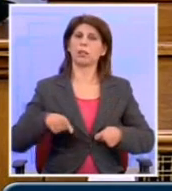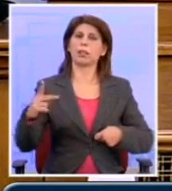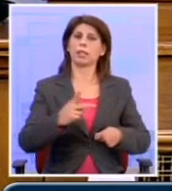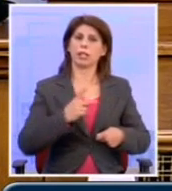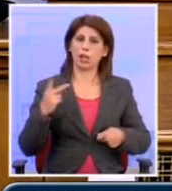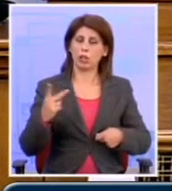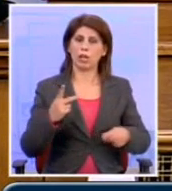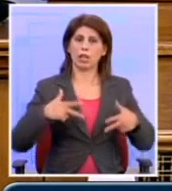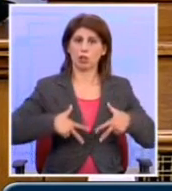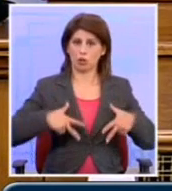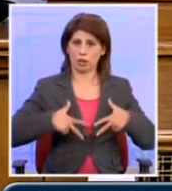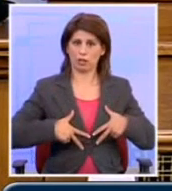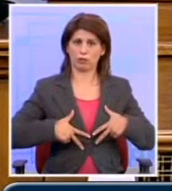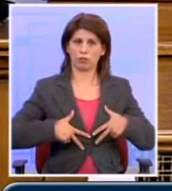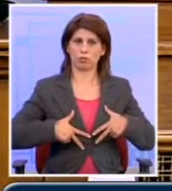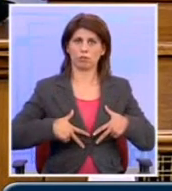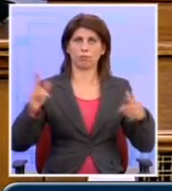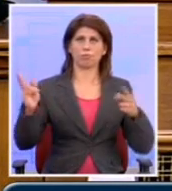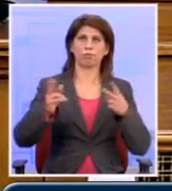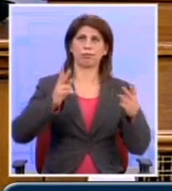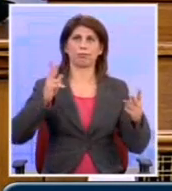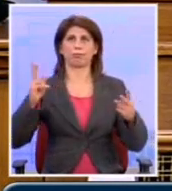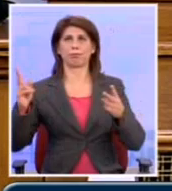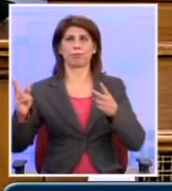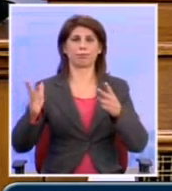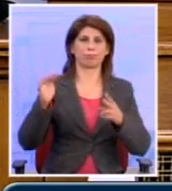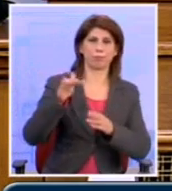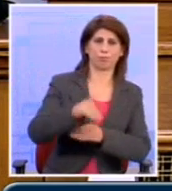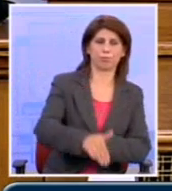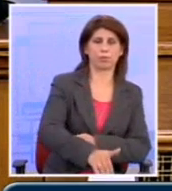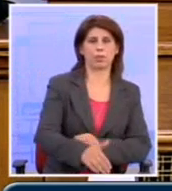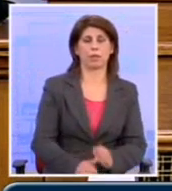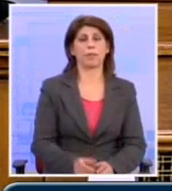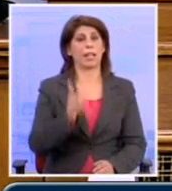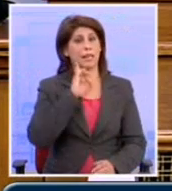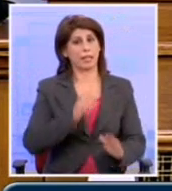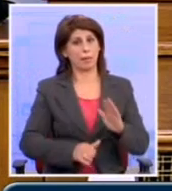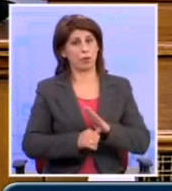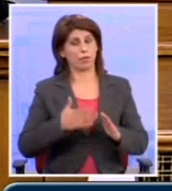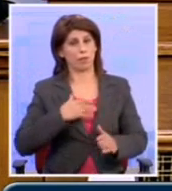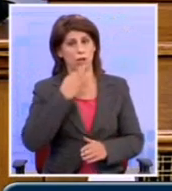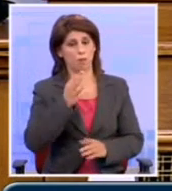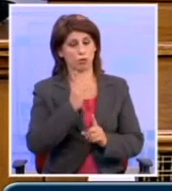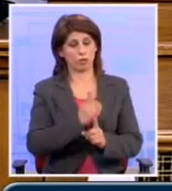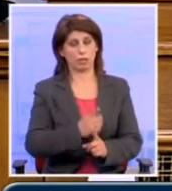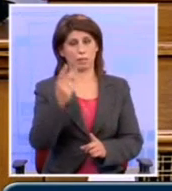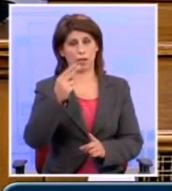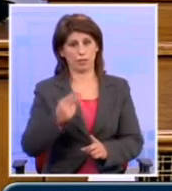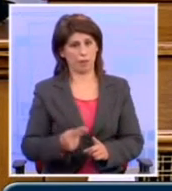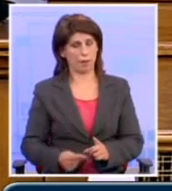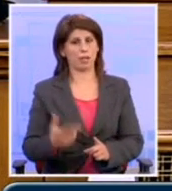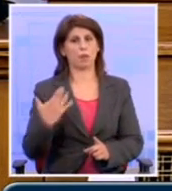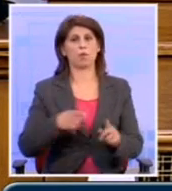και το κράτος παρέπει. Κυρία Πρόεδρε, θέλω να αναφέρω συγκεκριμένα θέματα που έχουν να